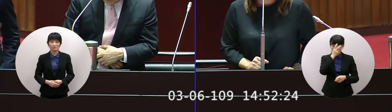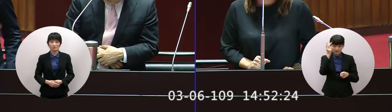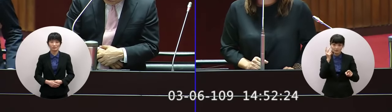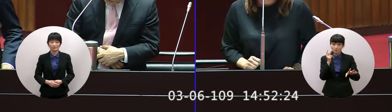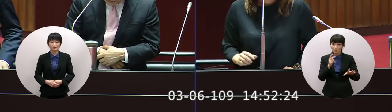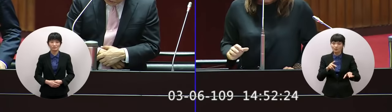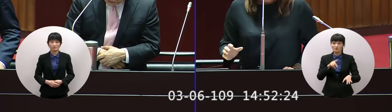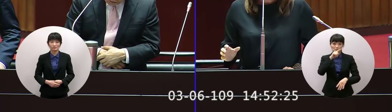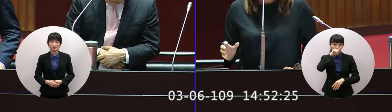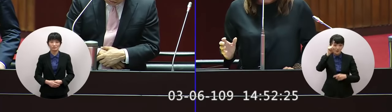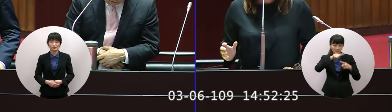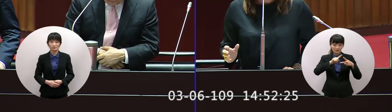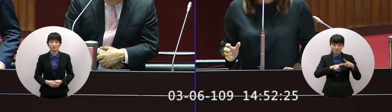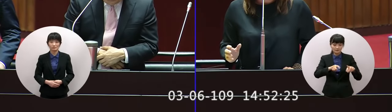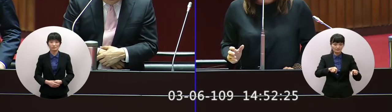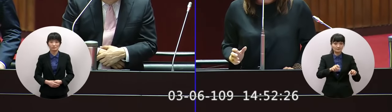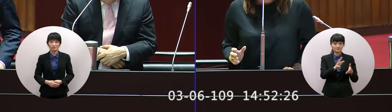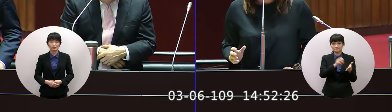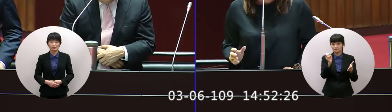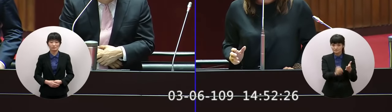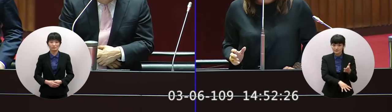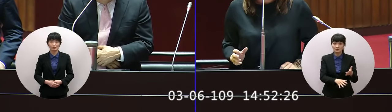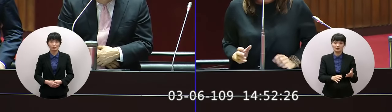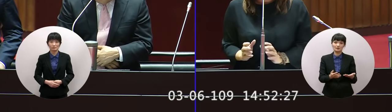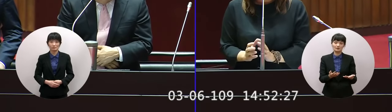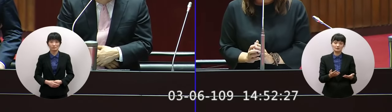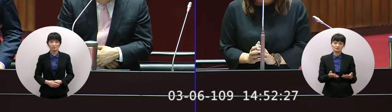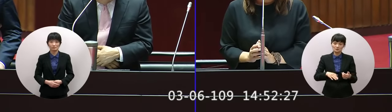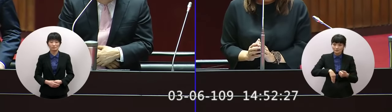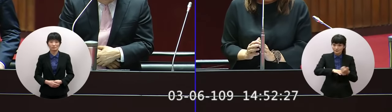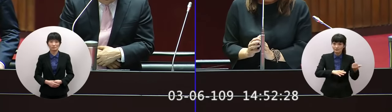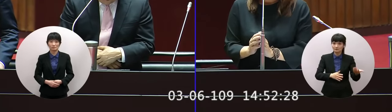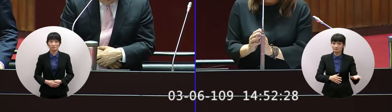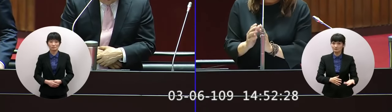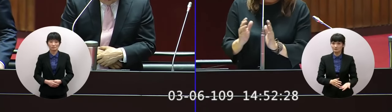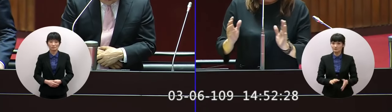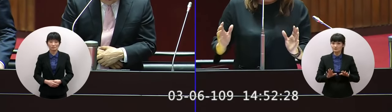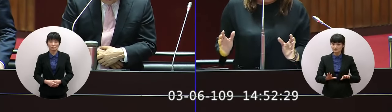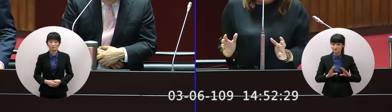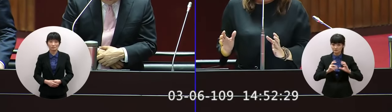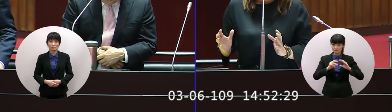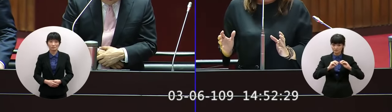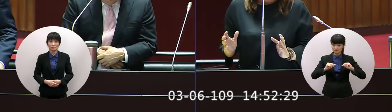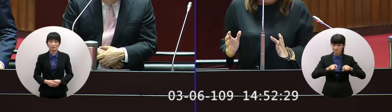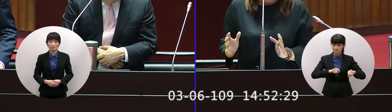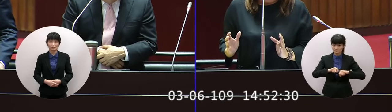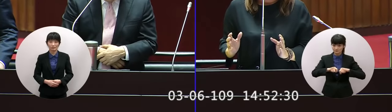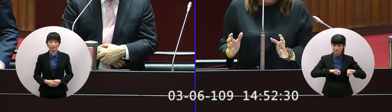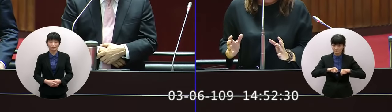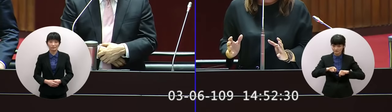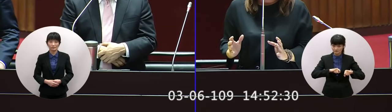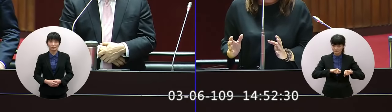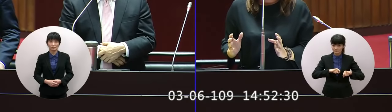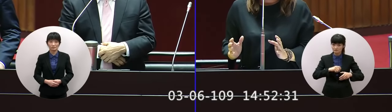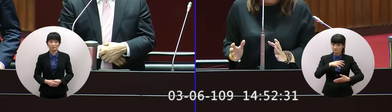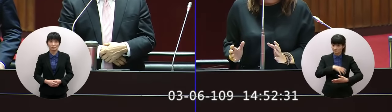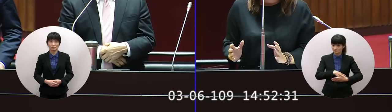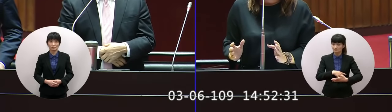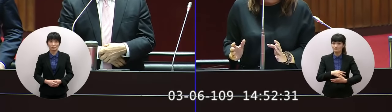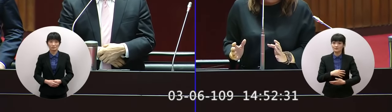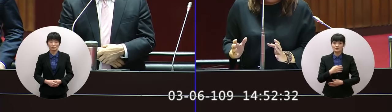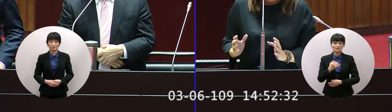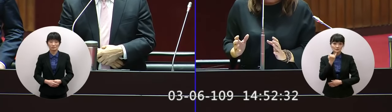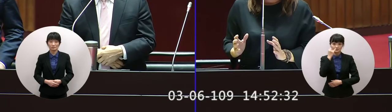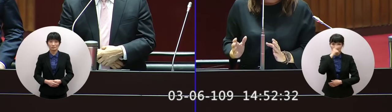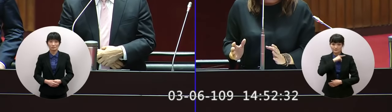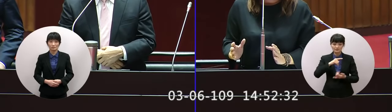的申请，是不是利用我们这次国土计划？其实你整体的我们台湾的地形地